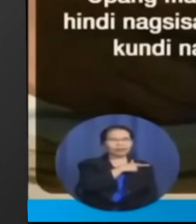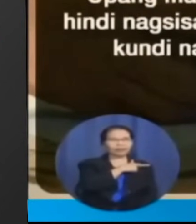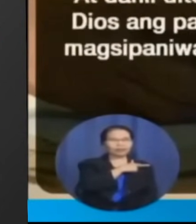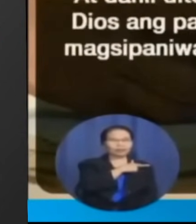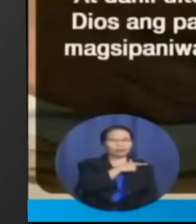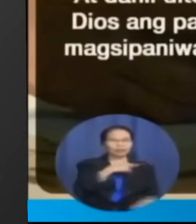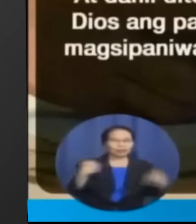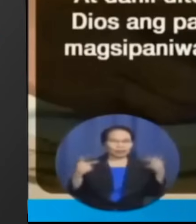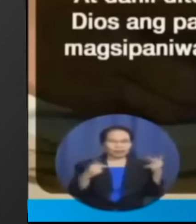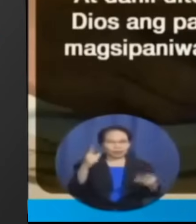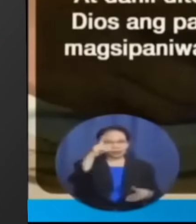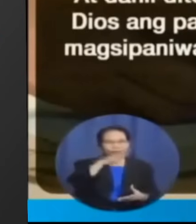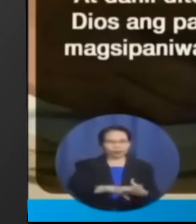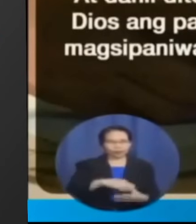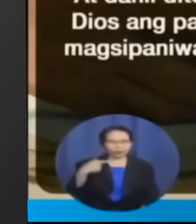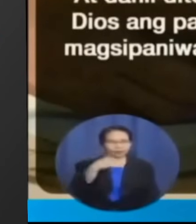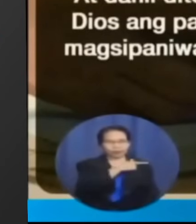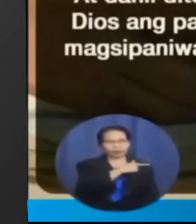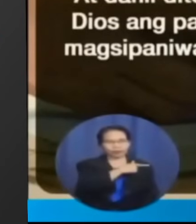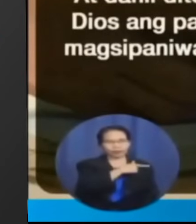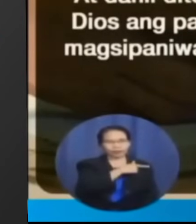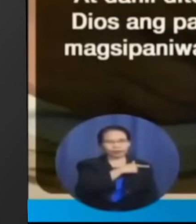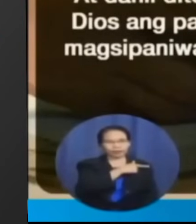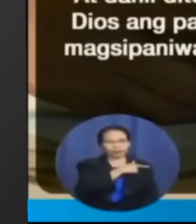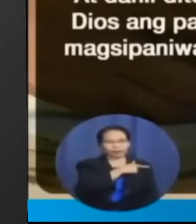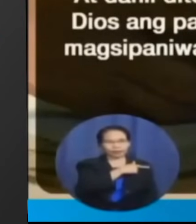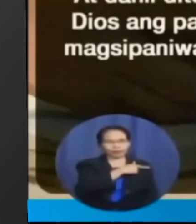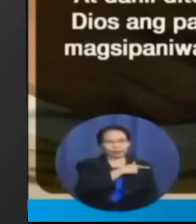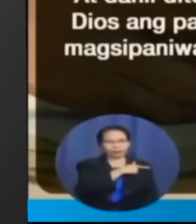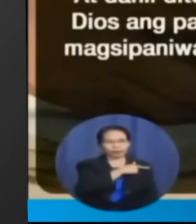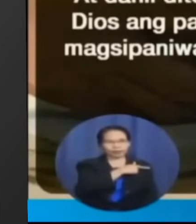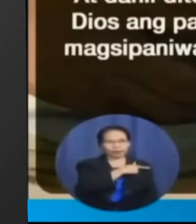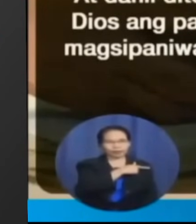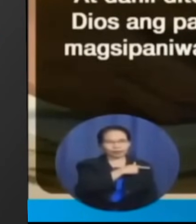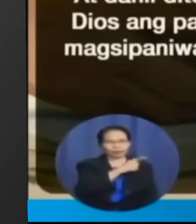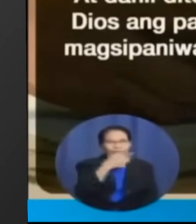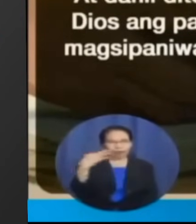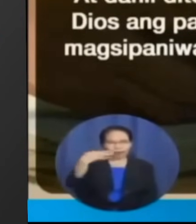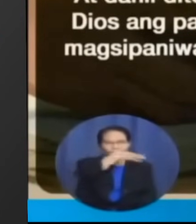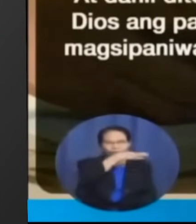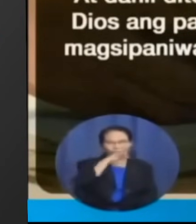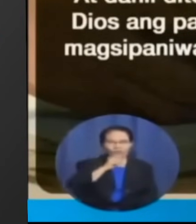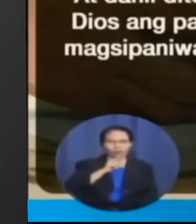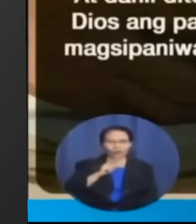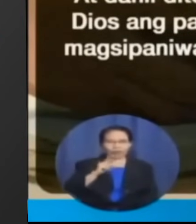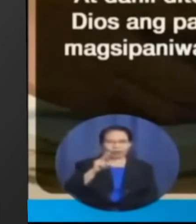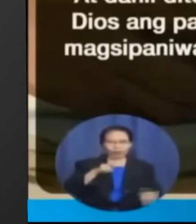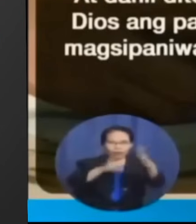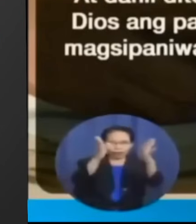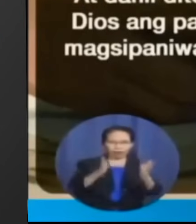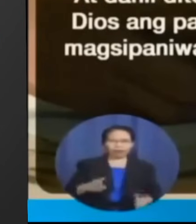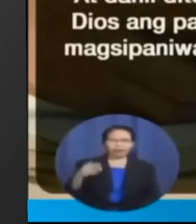Eh, meron pala mga tao naniniwala sa kasinungalingan eh. Eh, yung bulaang propeta, sinungaling